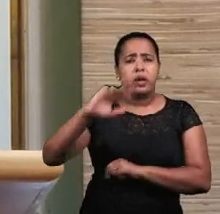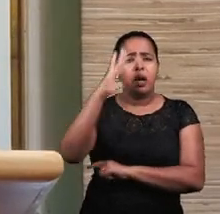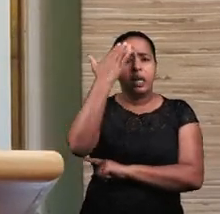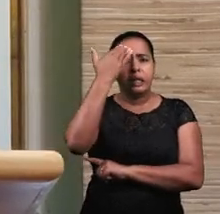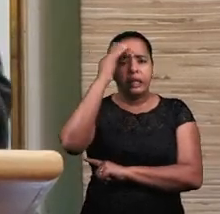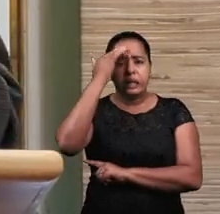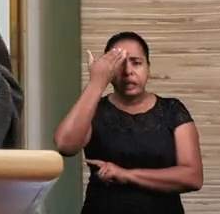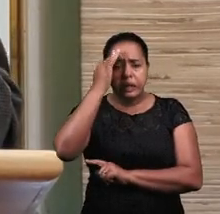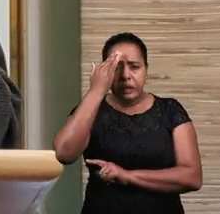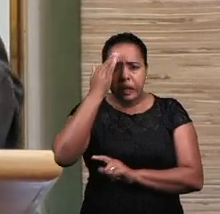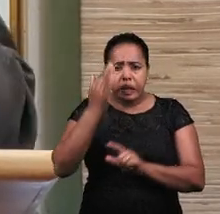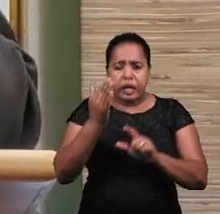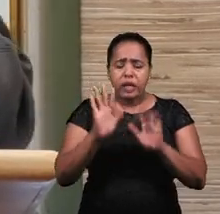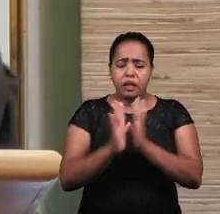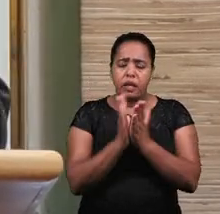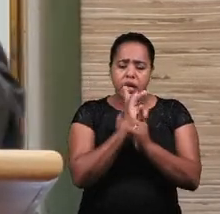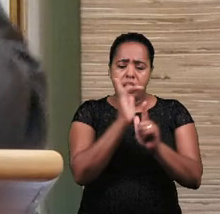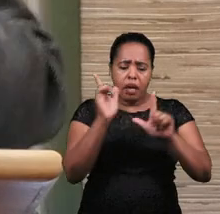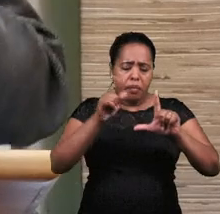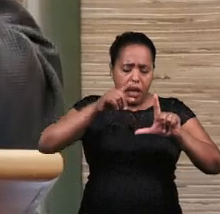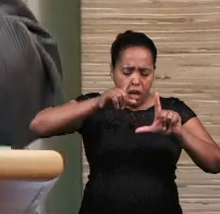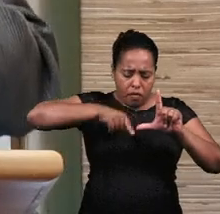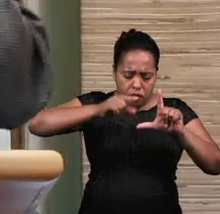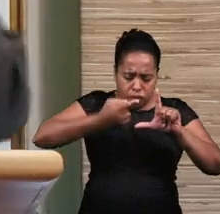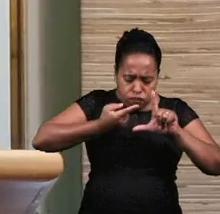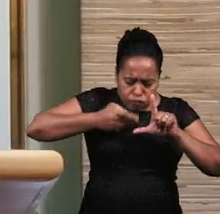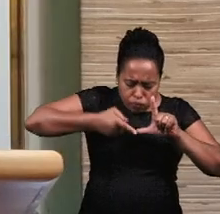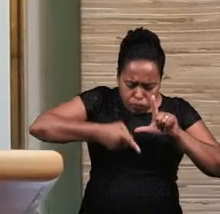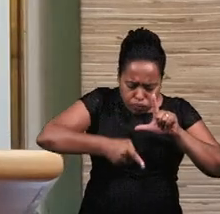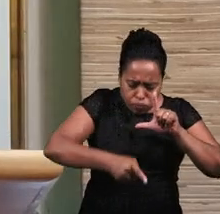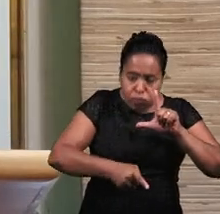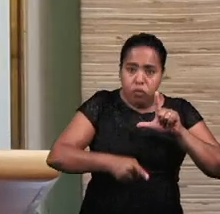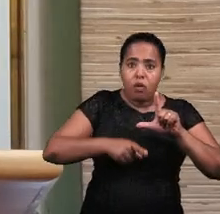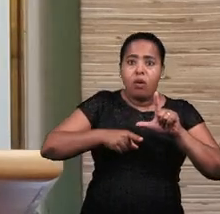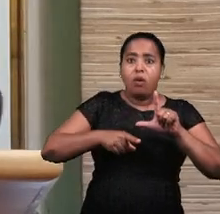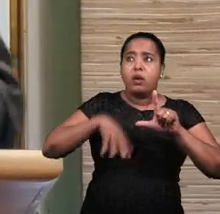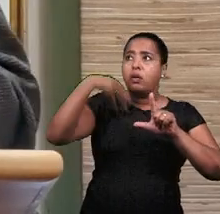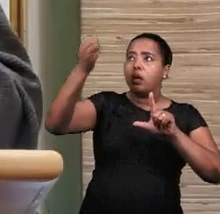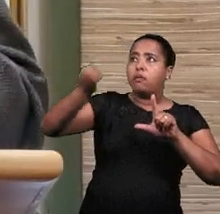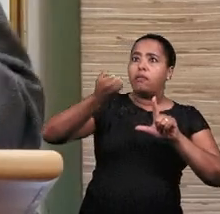qu'au-delà de la lettre, il se trouve un projet